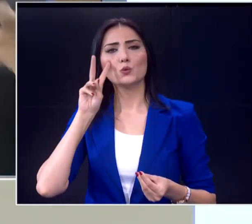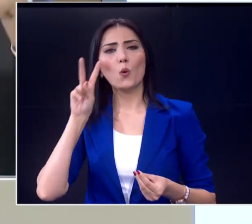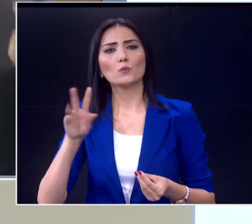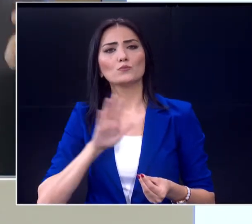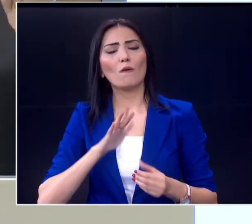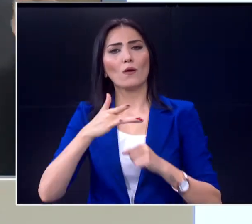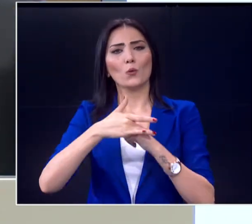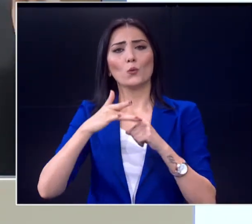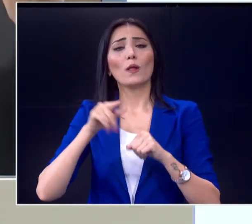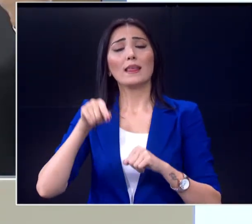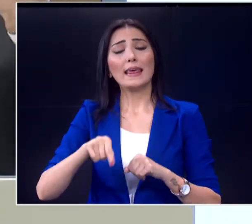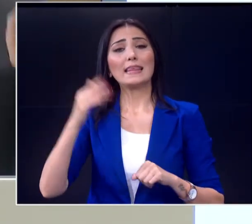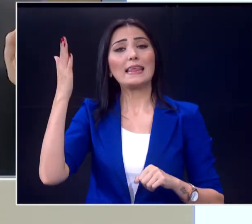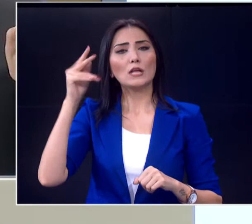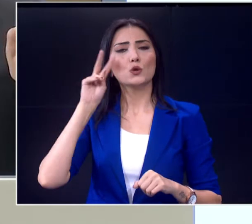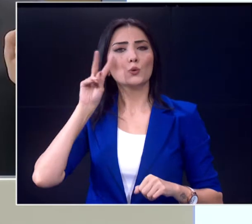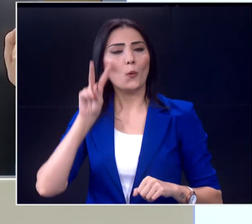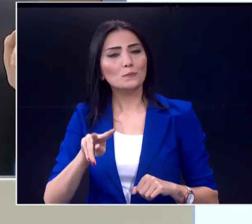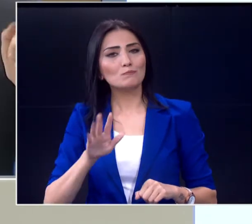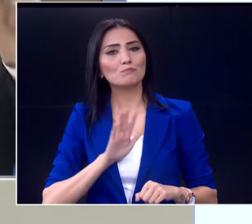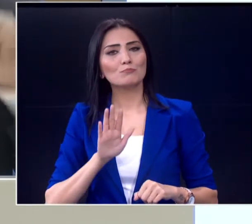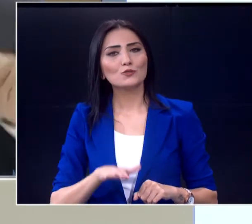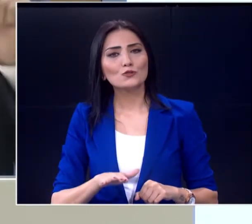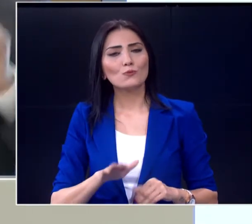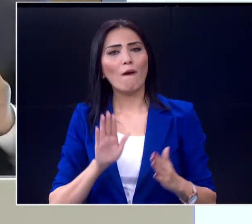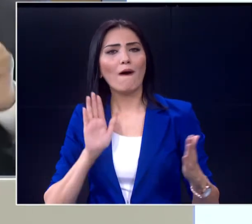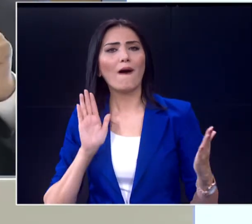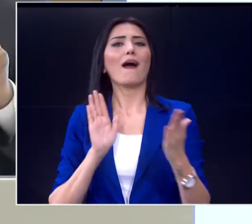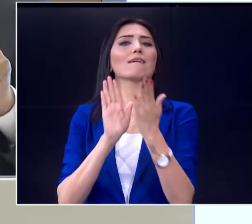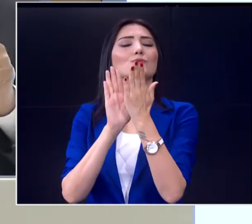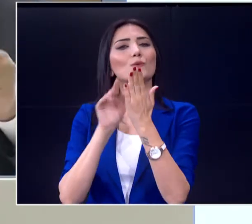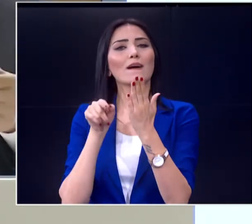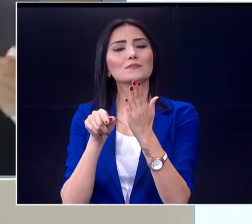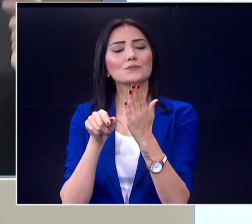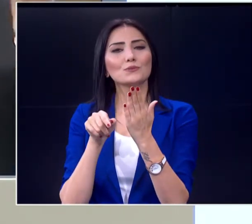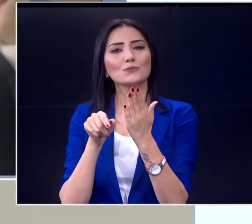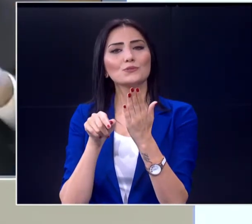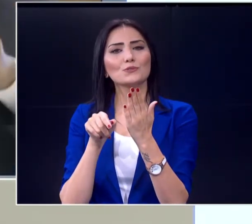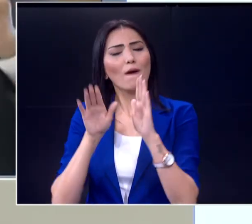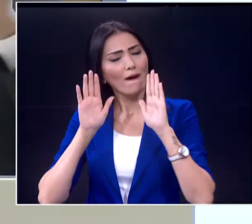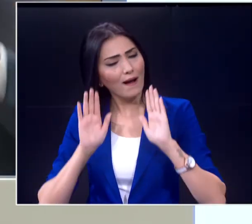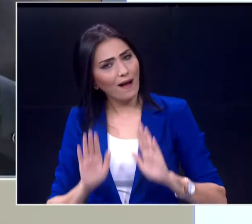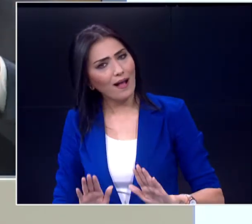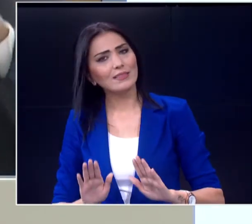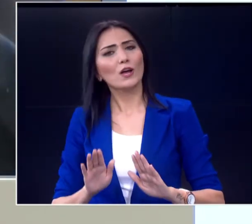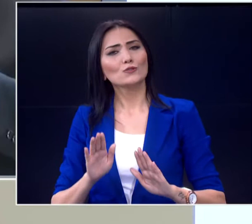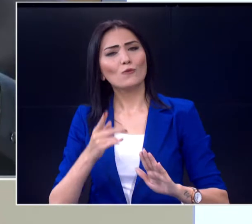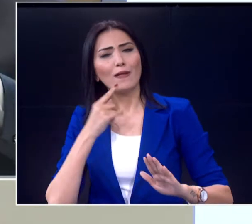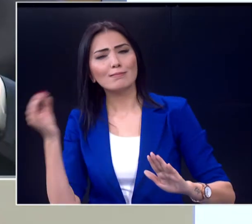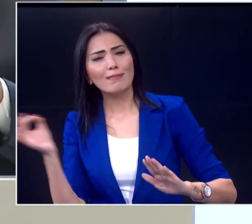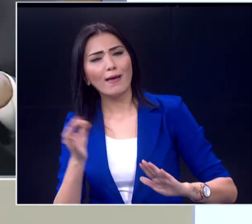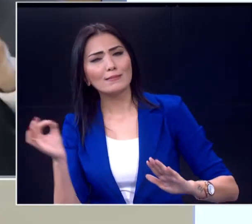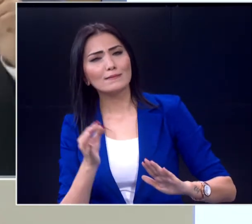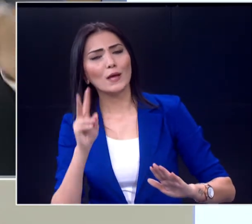görmüştür, ülkenin geleceğini görmüştür. Karşı karşıya kalacağı tehditleri